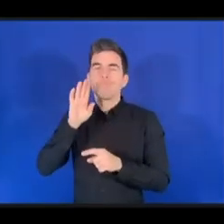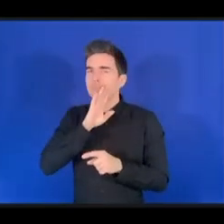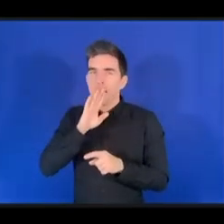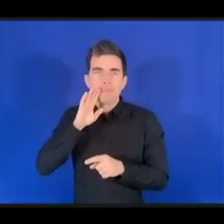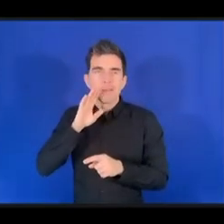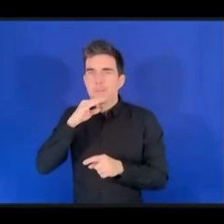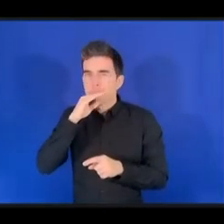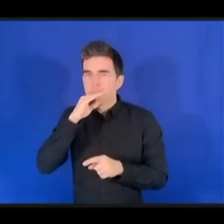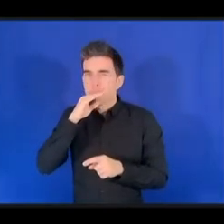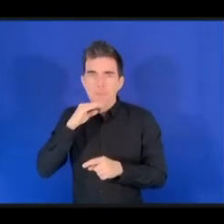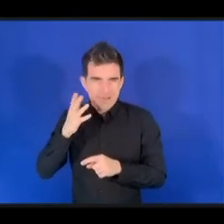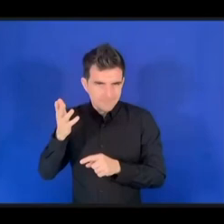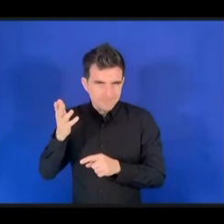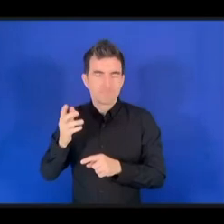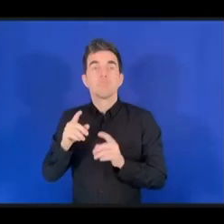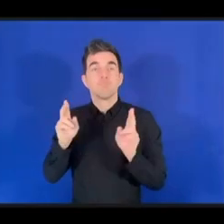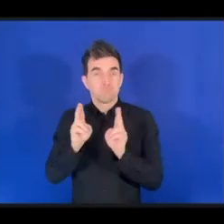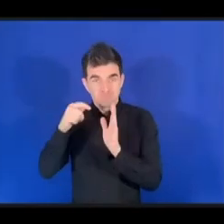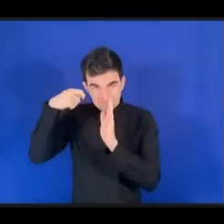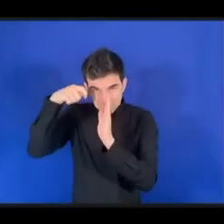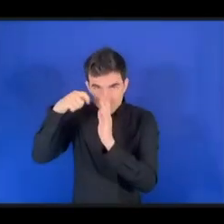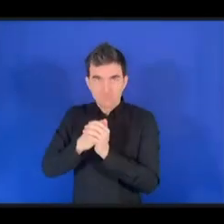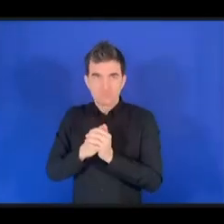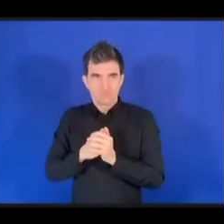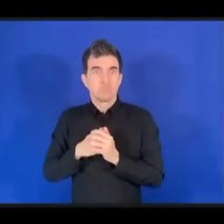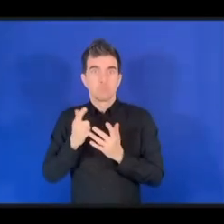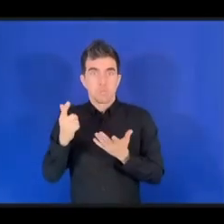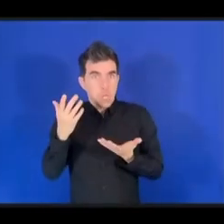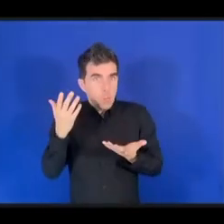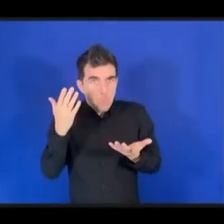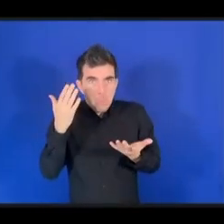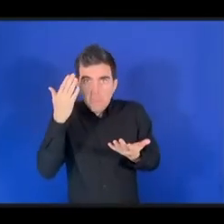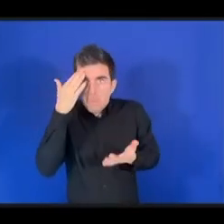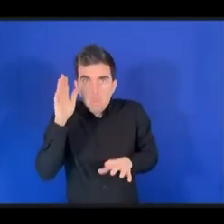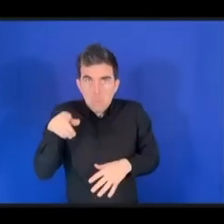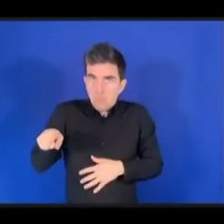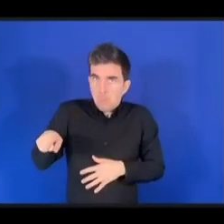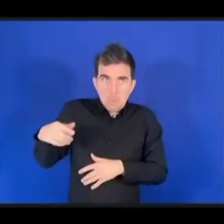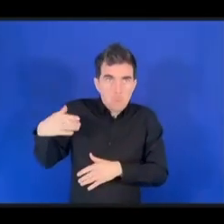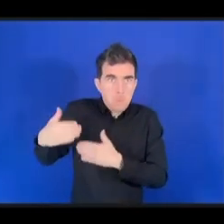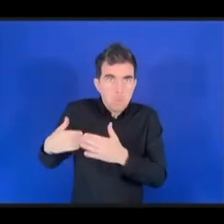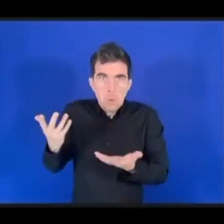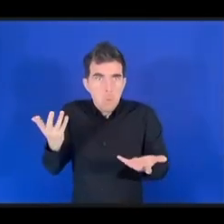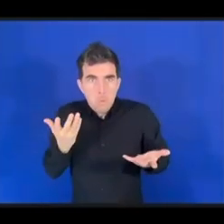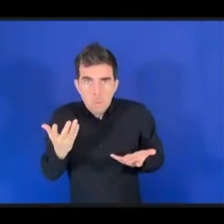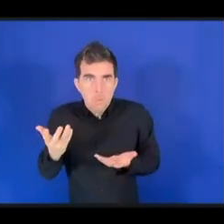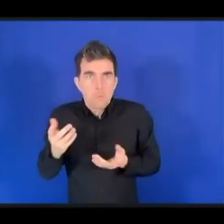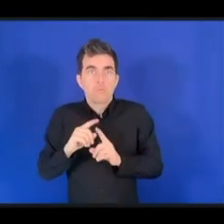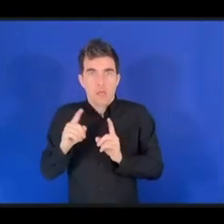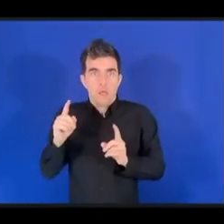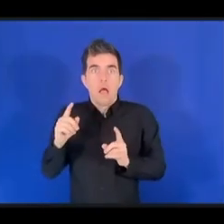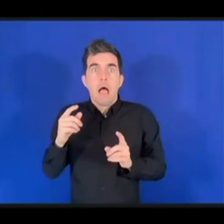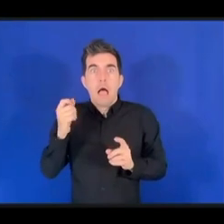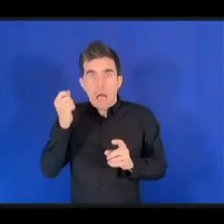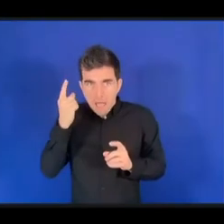んでしたですけれも世界中を渡してティンバースヴンサーフそしてジョンポステル